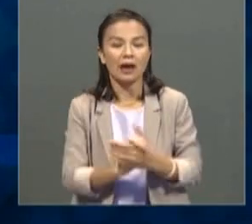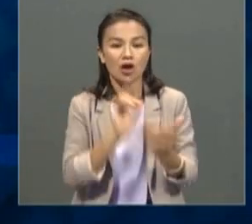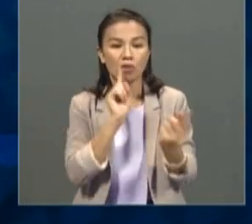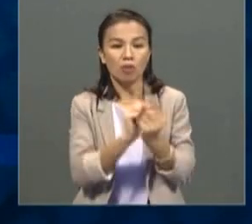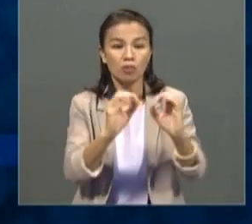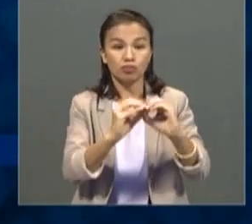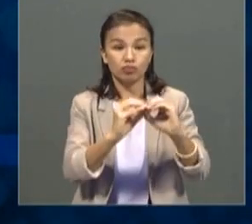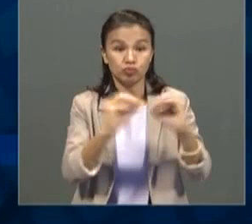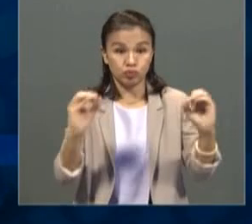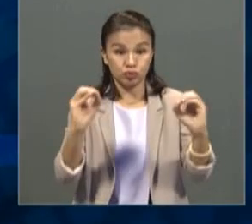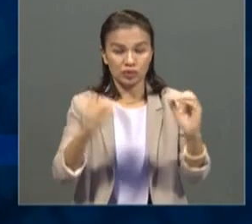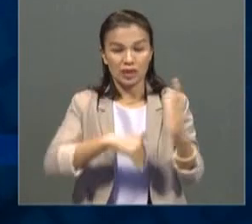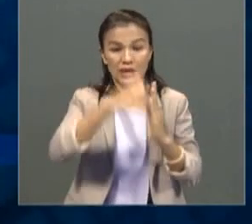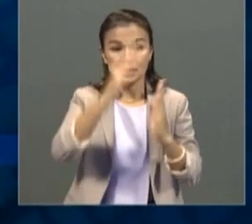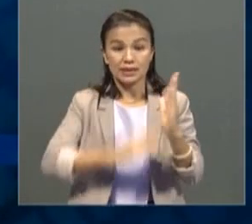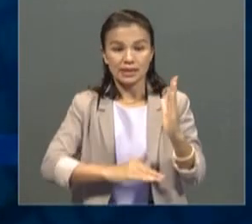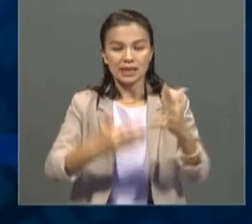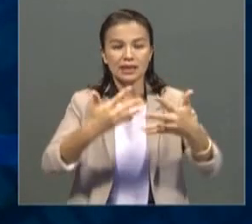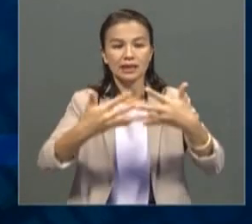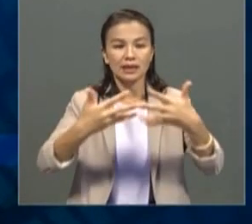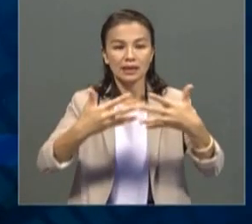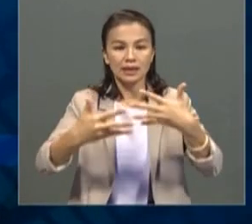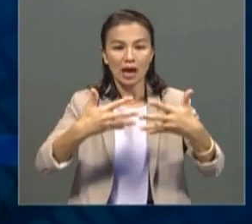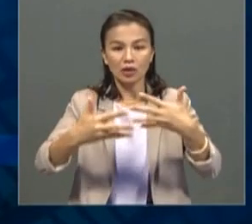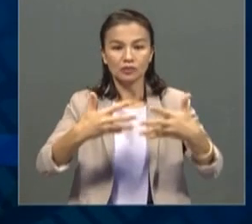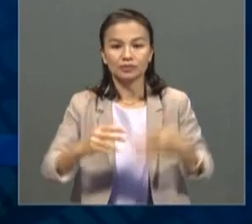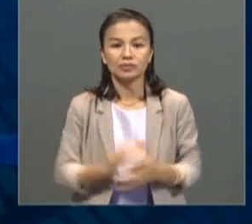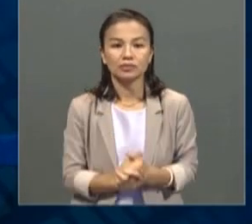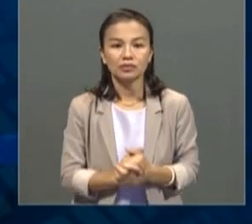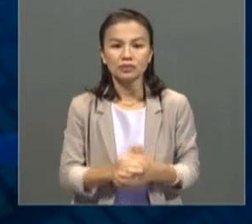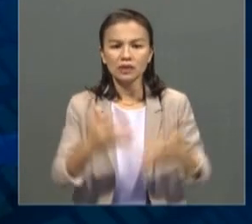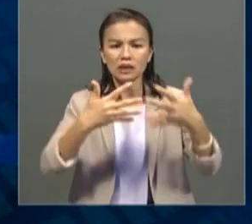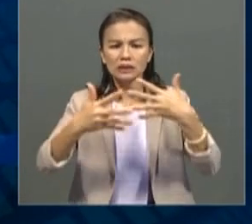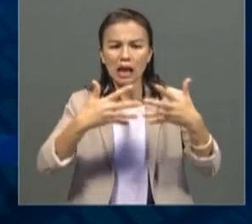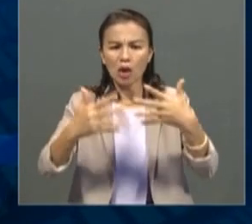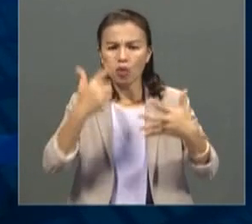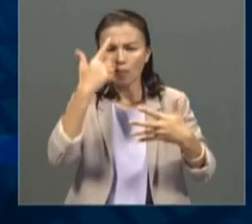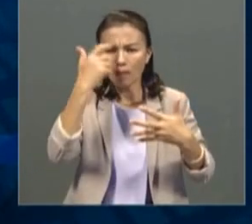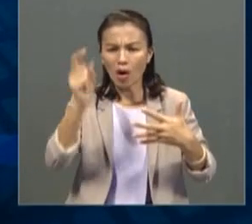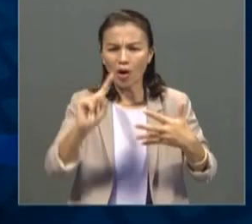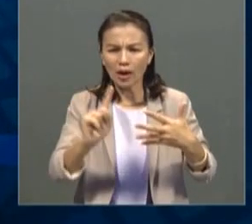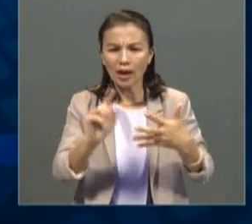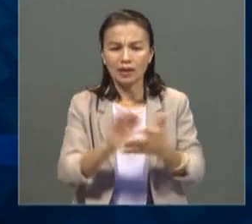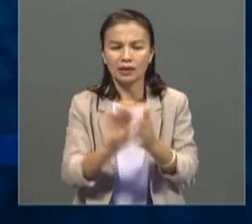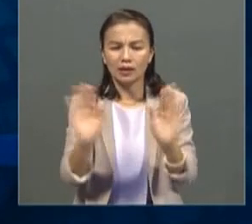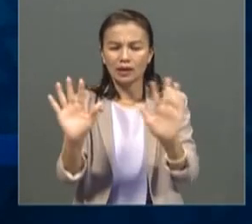ะน้าเสียแต่ไหนมาปุ๊กกูแก่แล้วมาด้วยแก่บุสโลชีเรามีกูยาวเนี่ยพิจารณาเลย